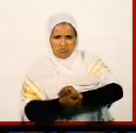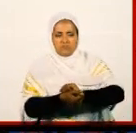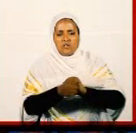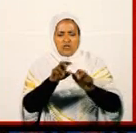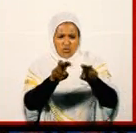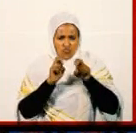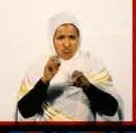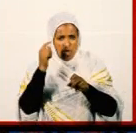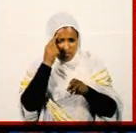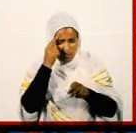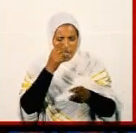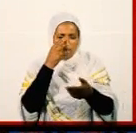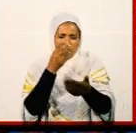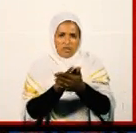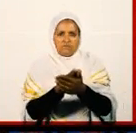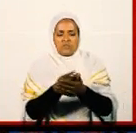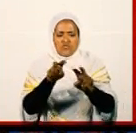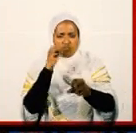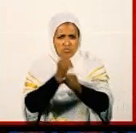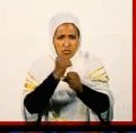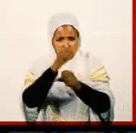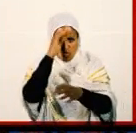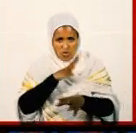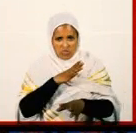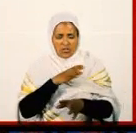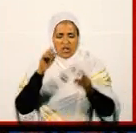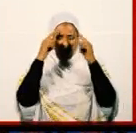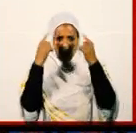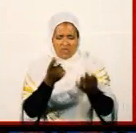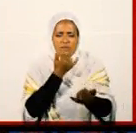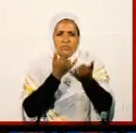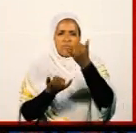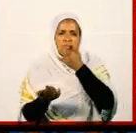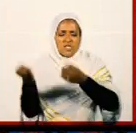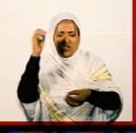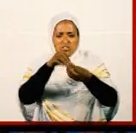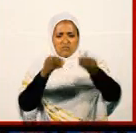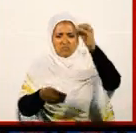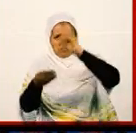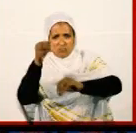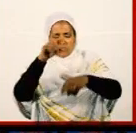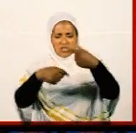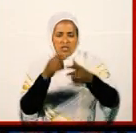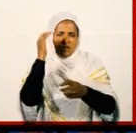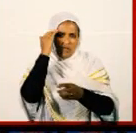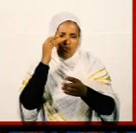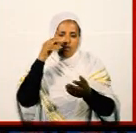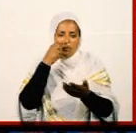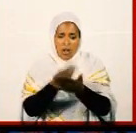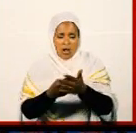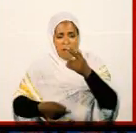ሰዎች ለኃጢአት ለበደል ነገር እየባሱ የሚሄዱትን ሰዎች ህሊናቸው ወደ በጎ እንዲመጣ በጸሎት ማሰብ፣